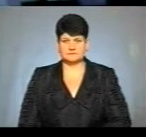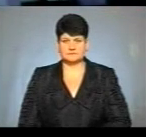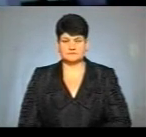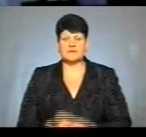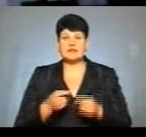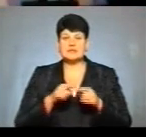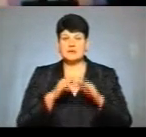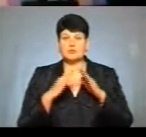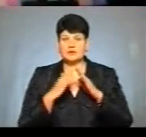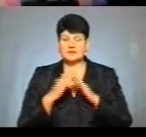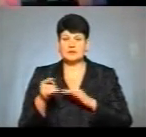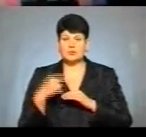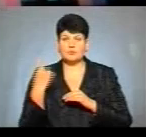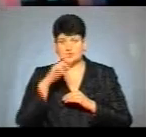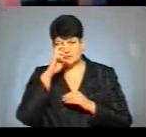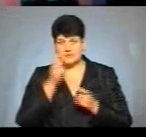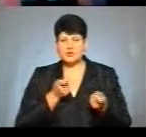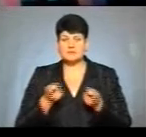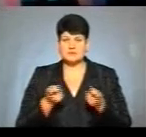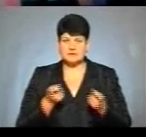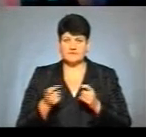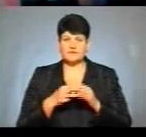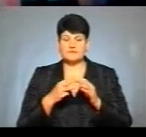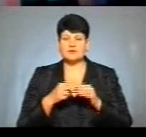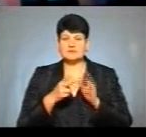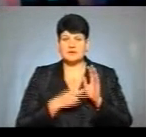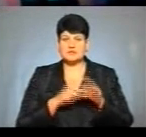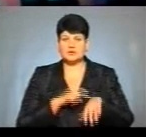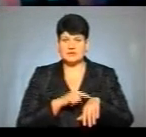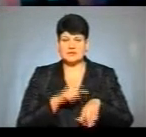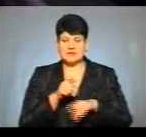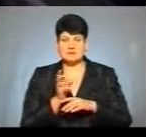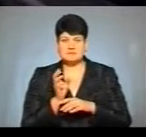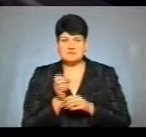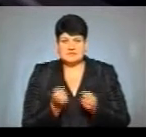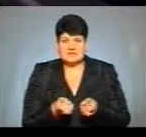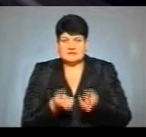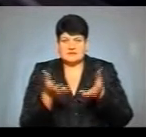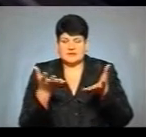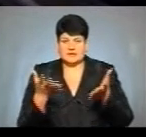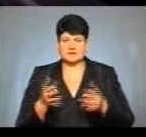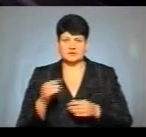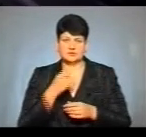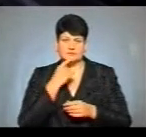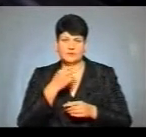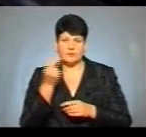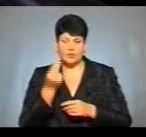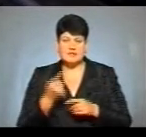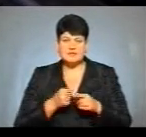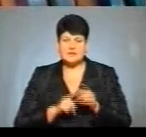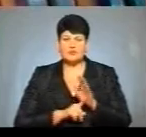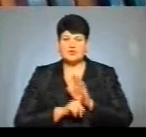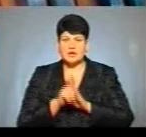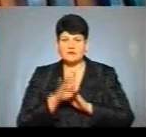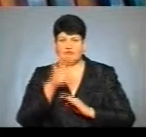Це будівля Тернопільської облдержадміністрації. О 17-й годині її підсвітили помаранчевим кольором. Це сигнал про початок